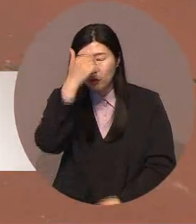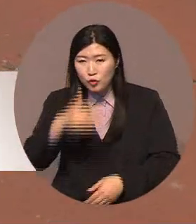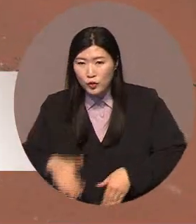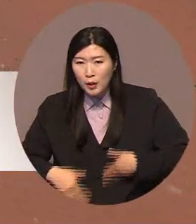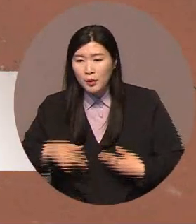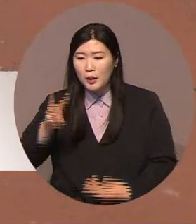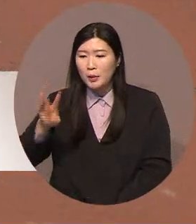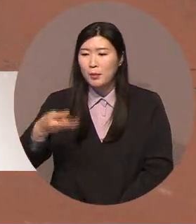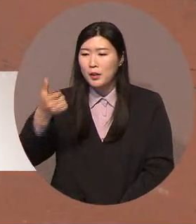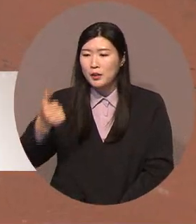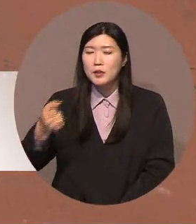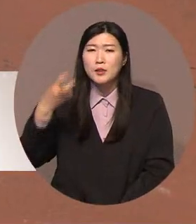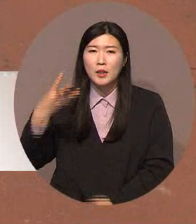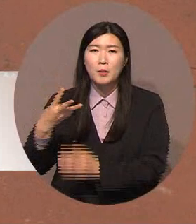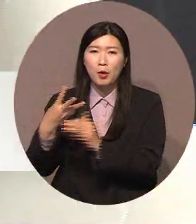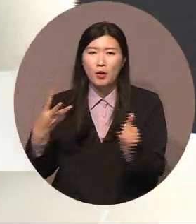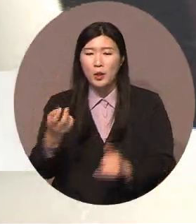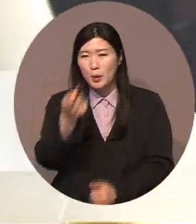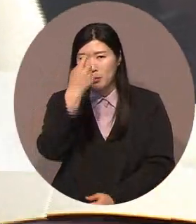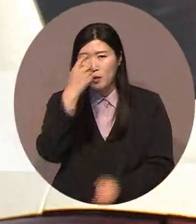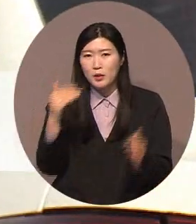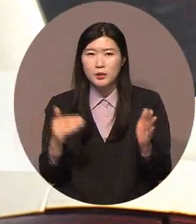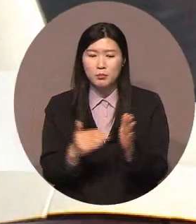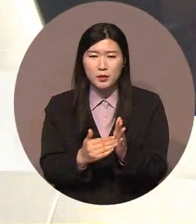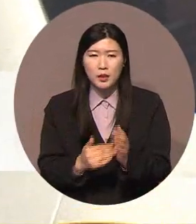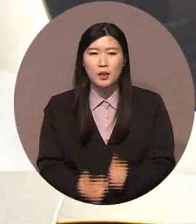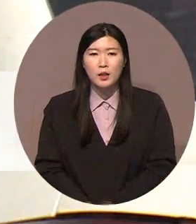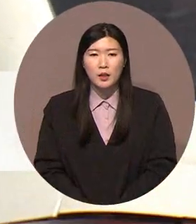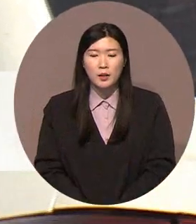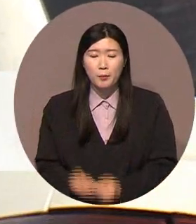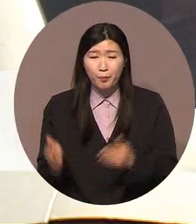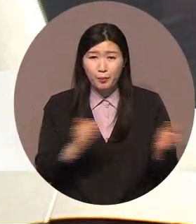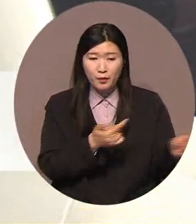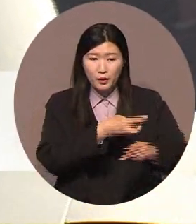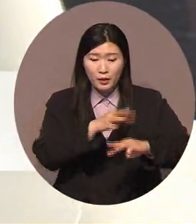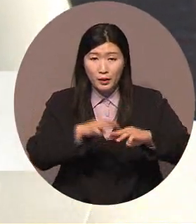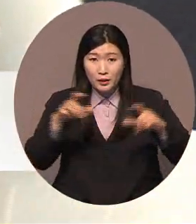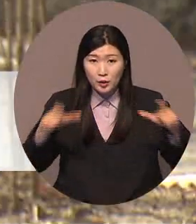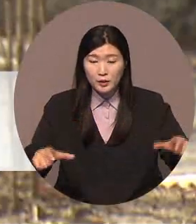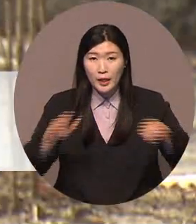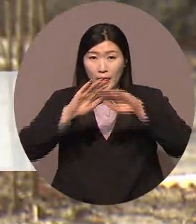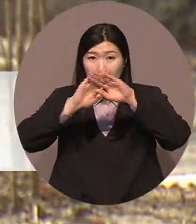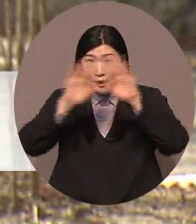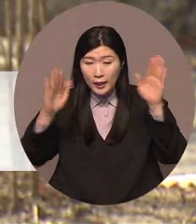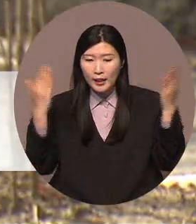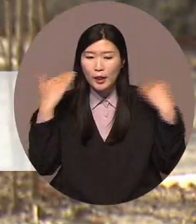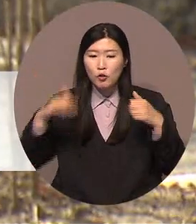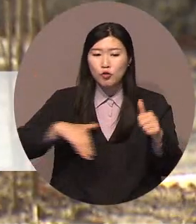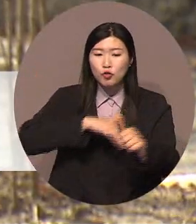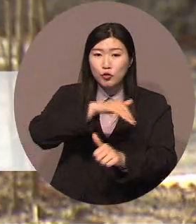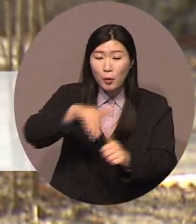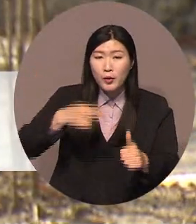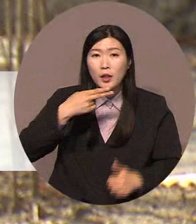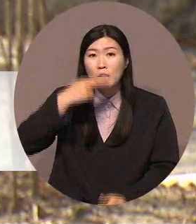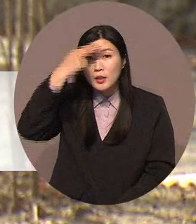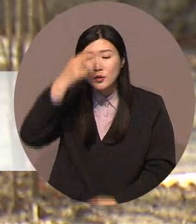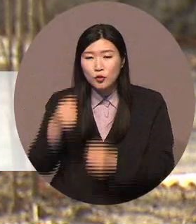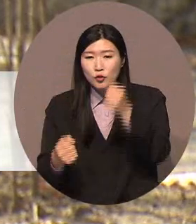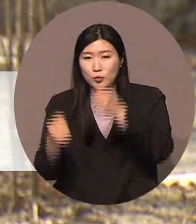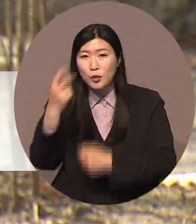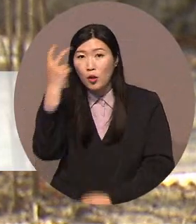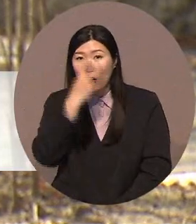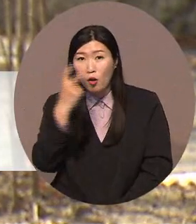충남 3백신 3명이 적발됐습니다 특히 대전의 경우 날씨가 어린이 보호구역 중심으로 진행한